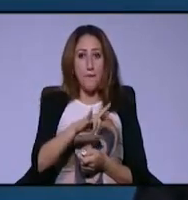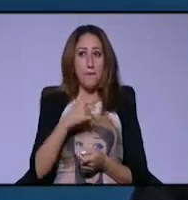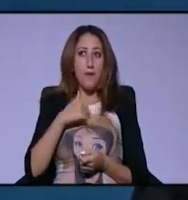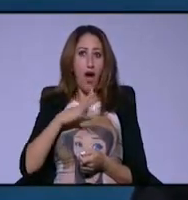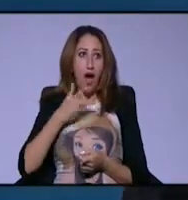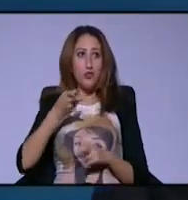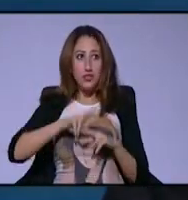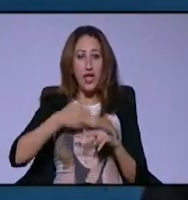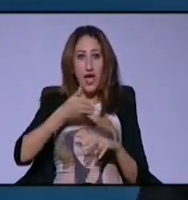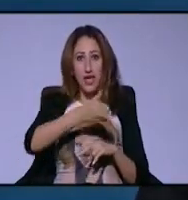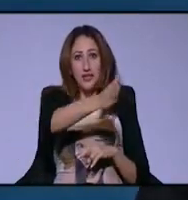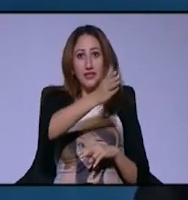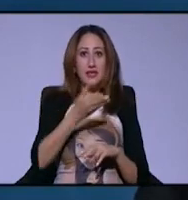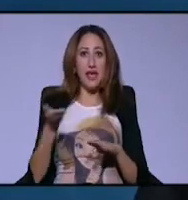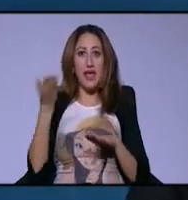والحنين